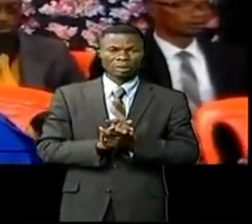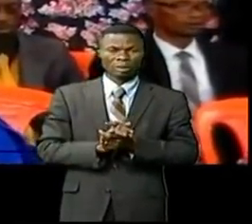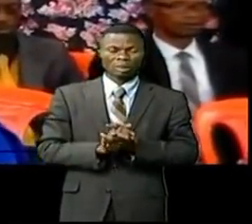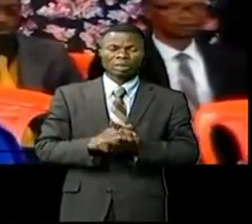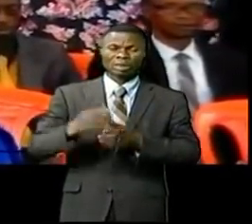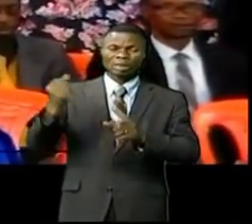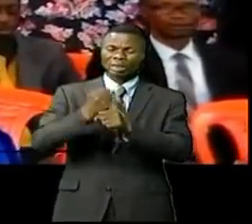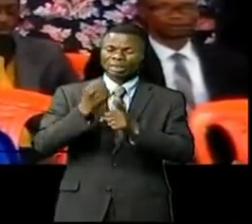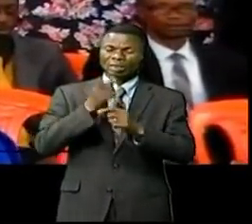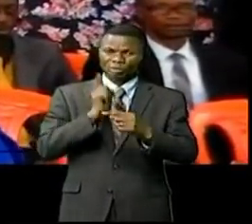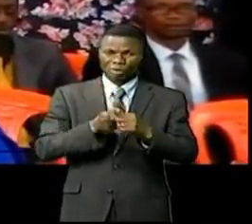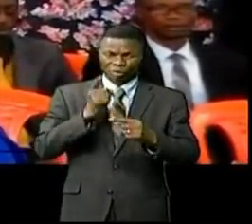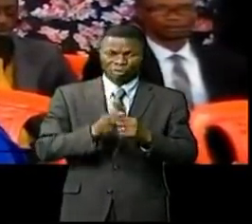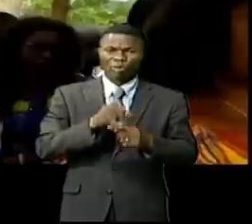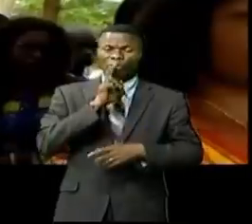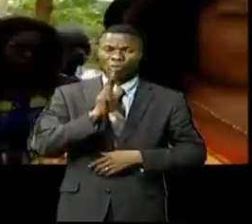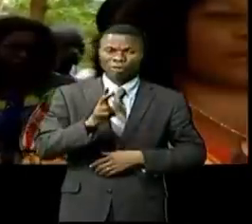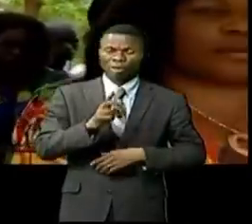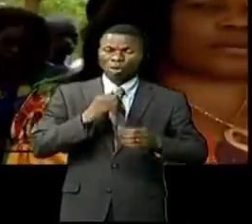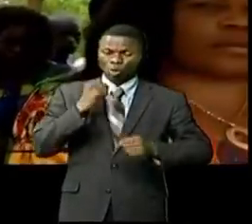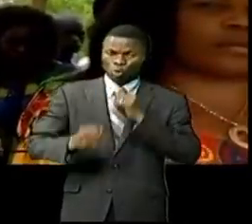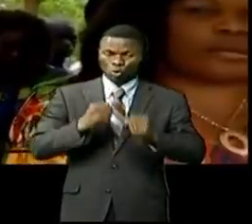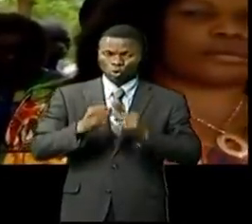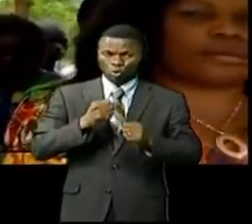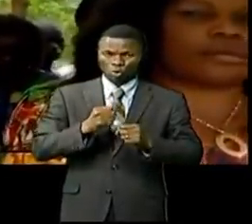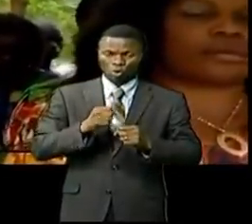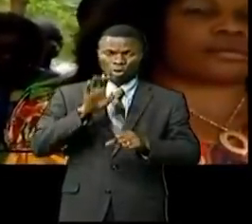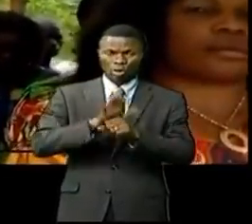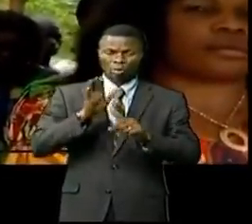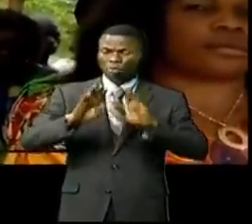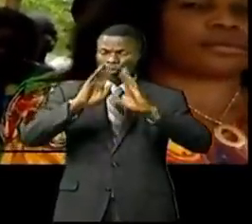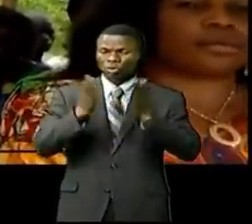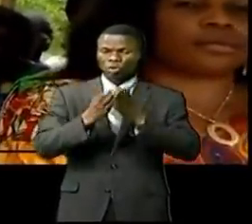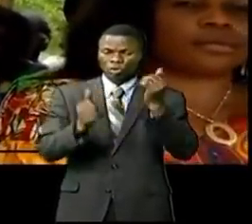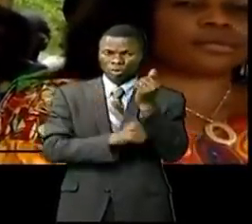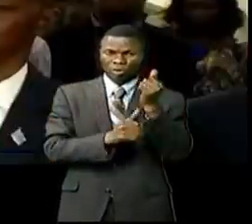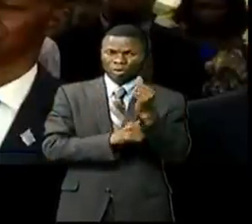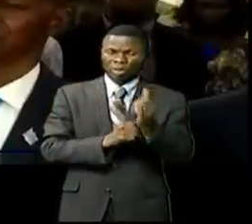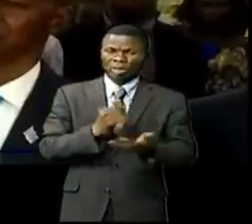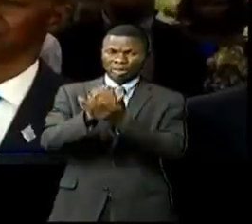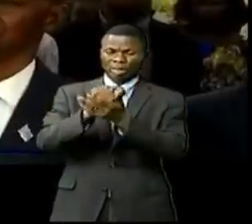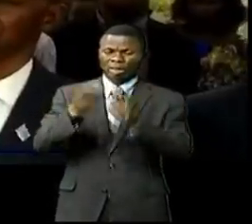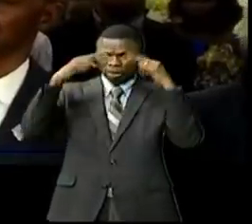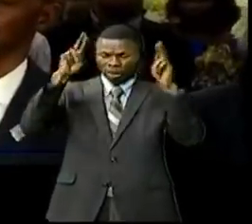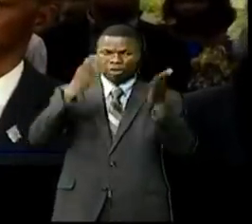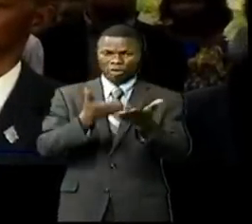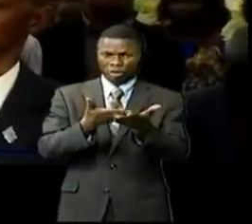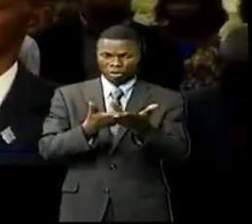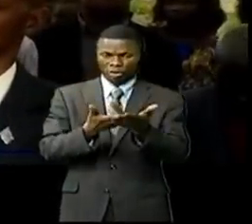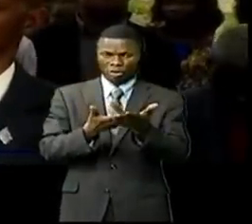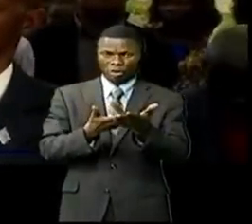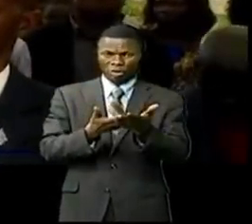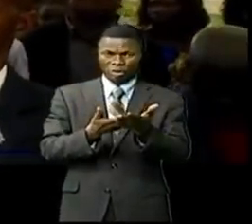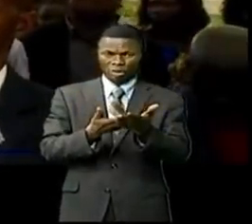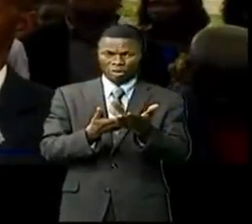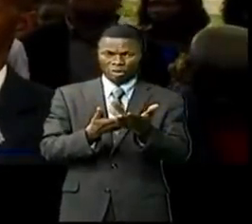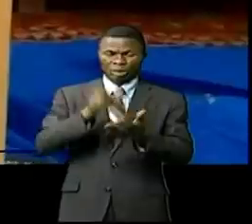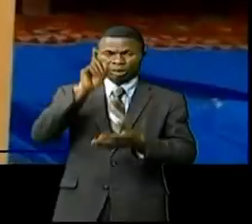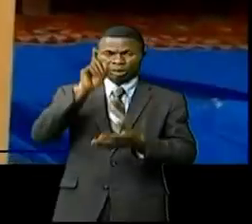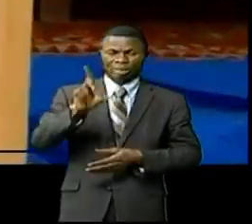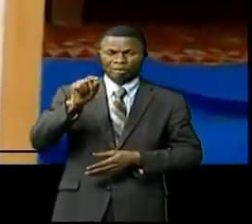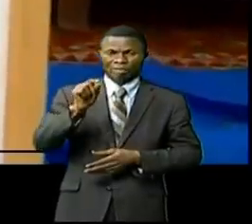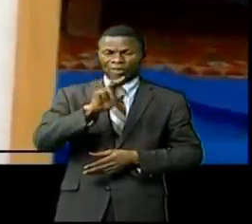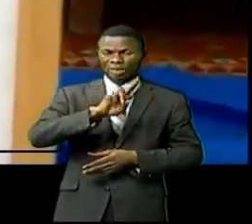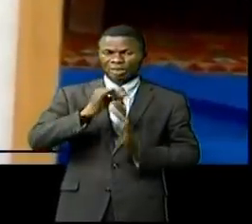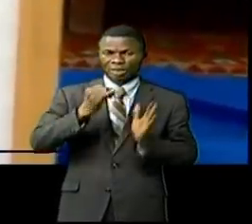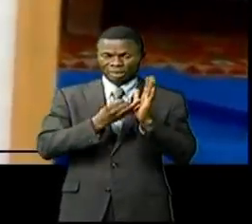a été difficile certes, mais l'effort fourni par tout un chacun a conduit à ce résultat tant attendu. 127 lauréats,